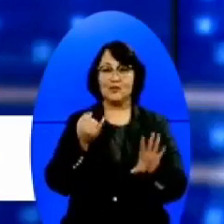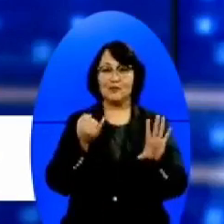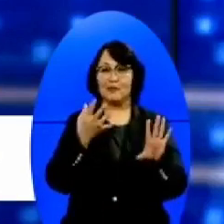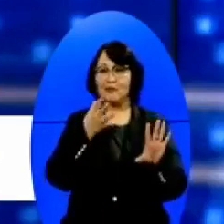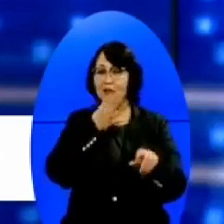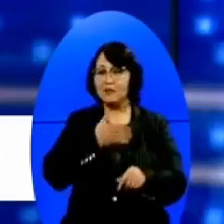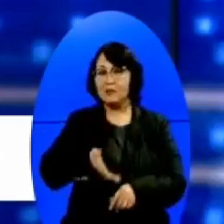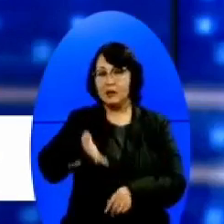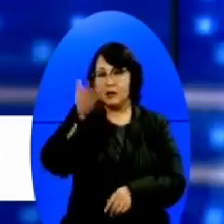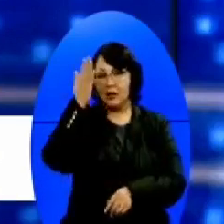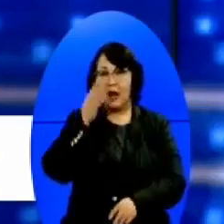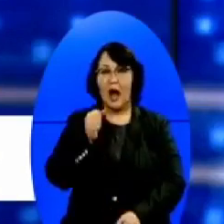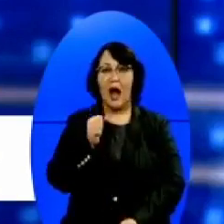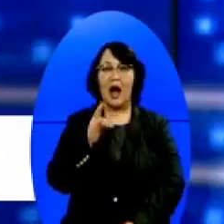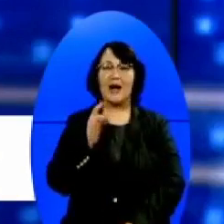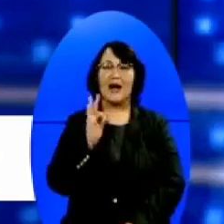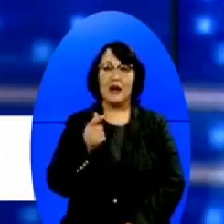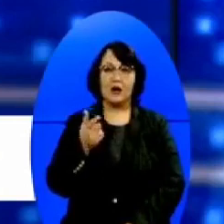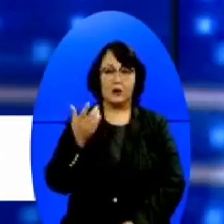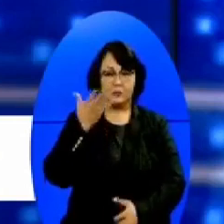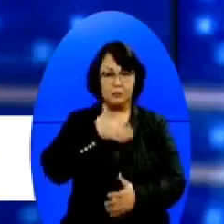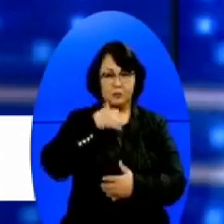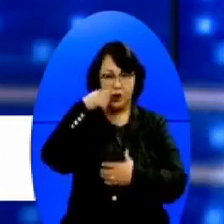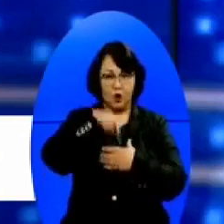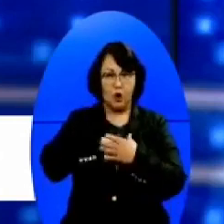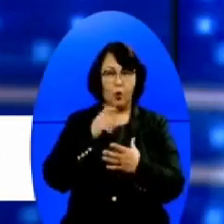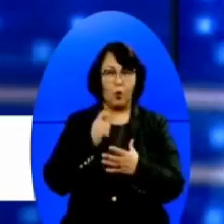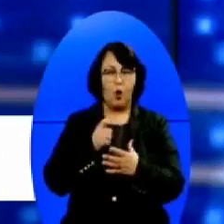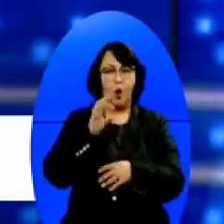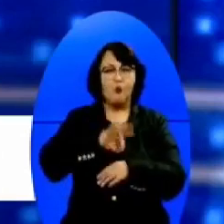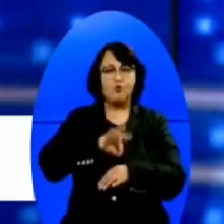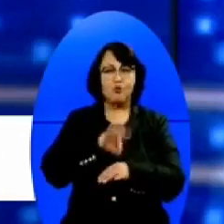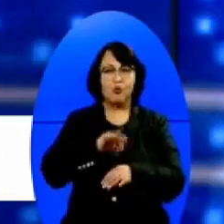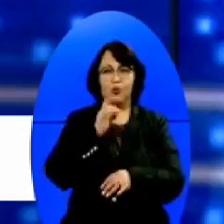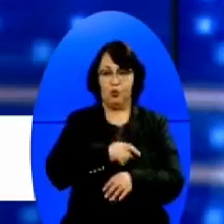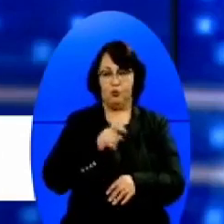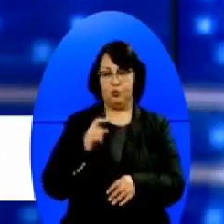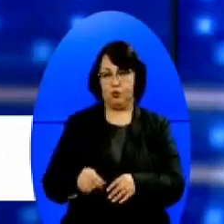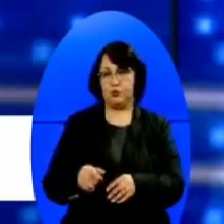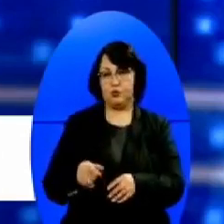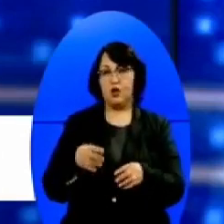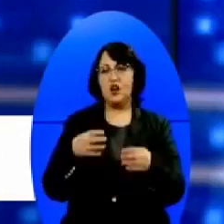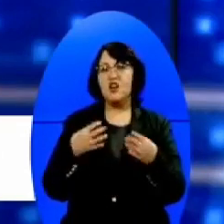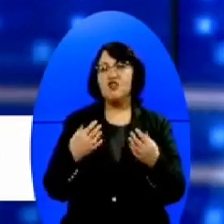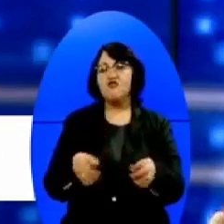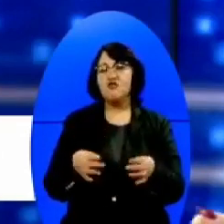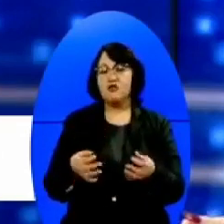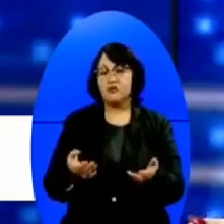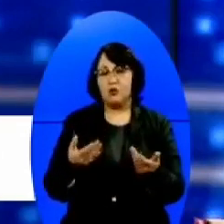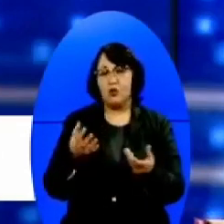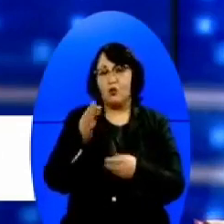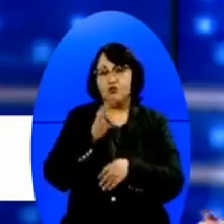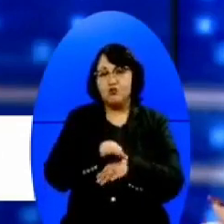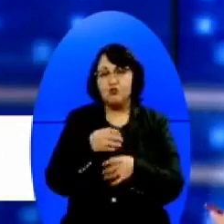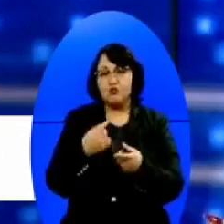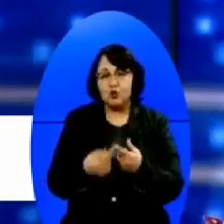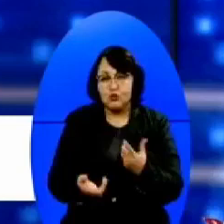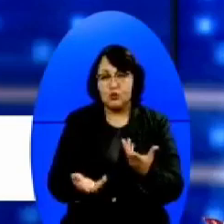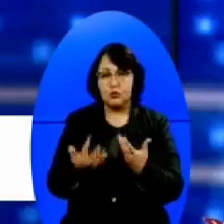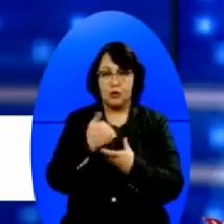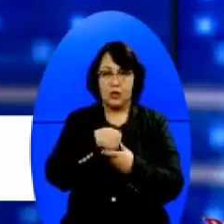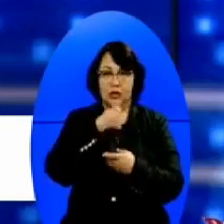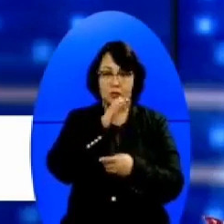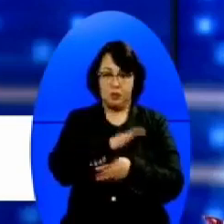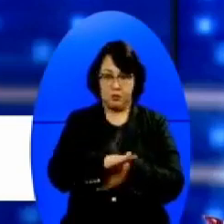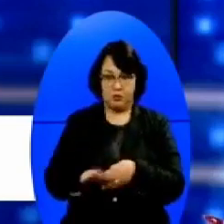хүмүүс, архаг хуучтай хүмүүс гэд эдгээр бүлгийн хүмүүс бол эрсдэлтэй бүлэгт ордог. Тэгэд бага насны хүүхдүүд нь манах зөвхөн хувь үзлээд амьсгалын замын халдварт өөртөх